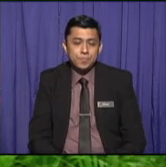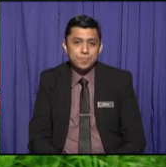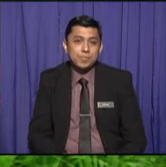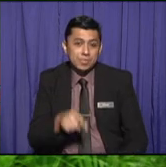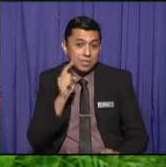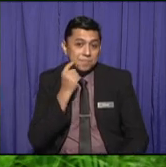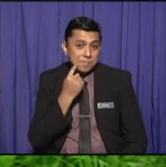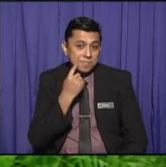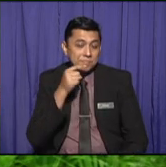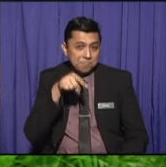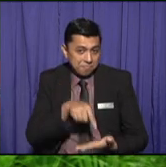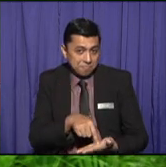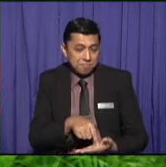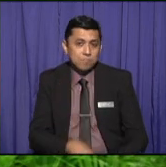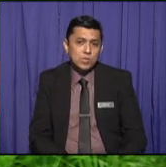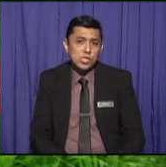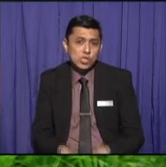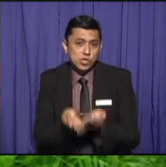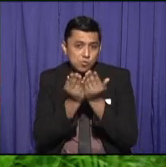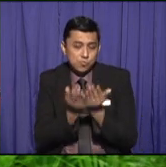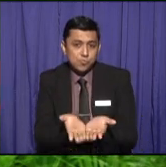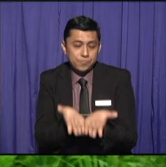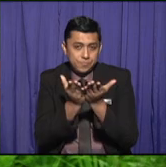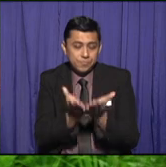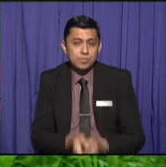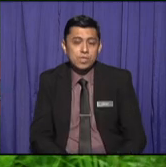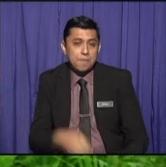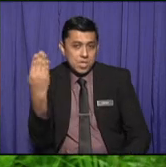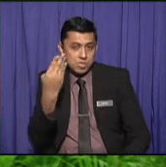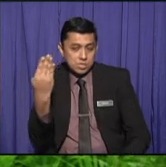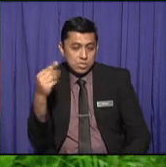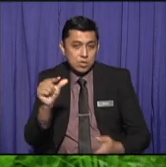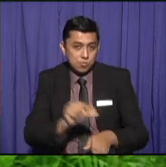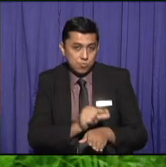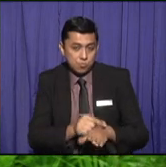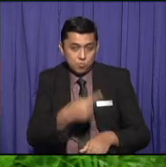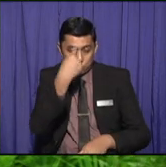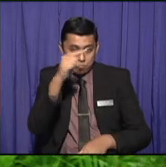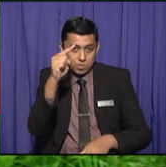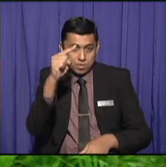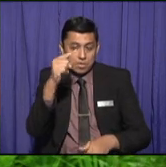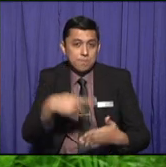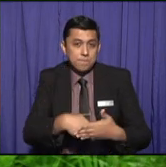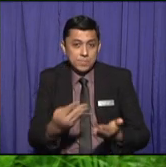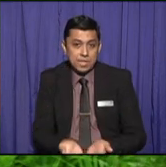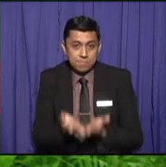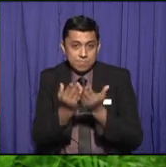Ha, ini namanya nyiru. Nyiru biasanya digunakan untuk menampi